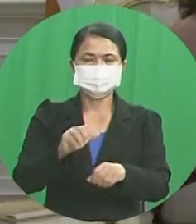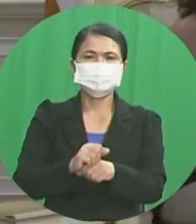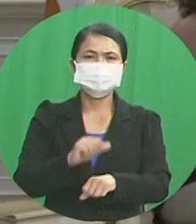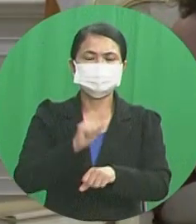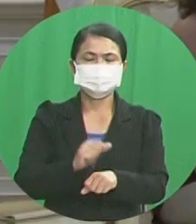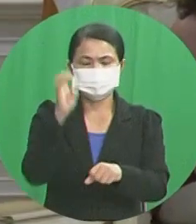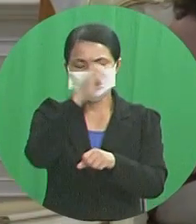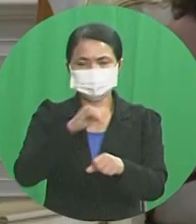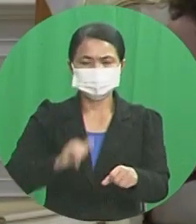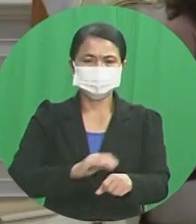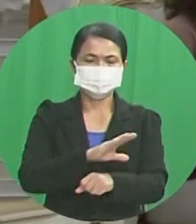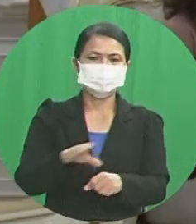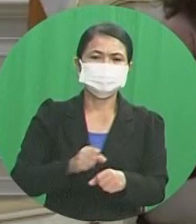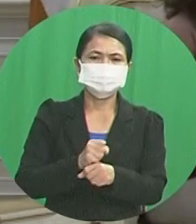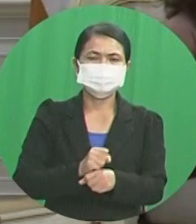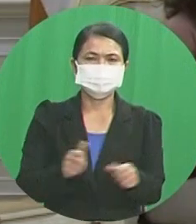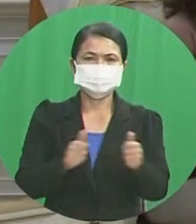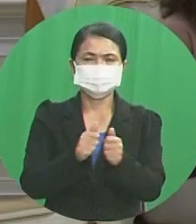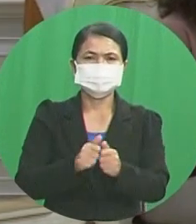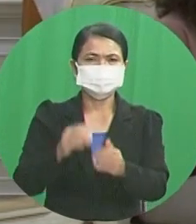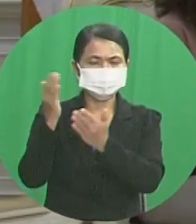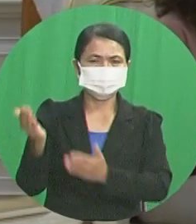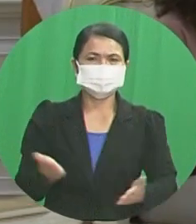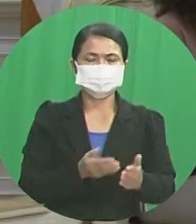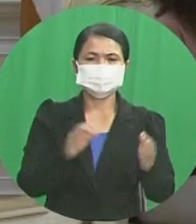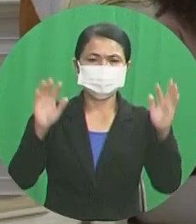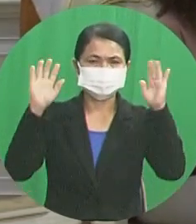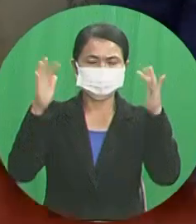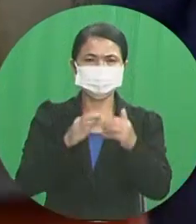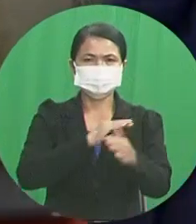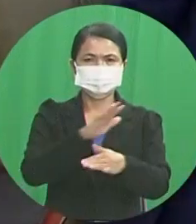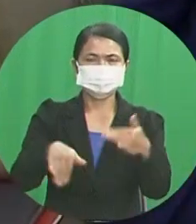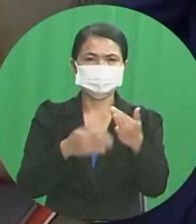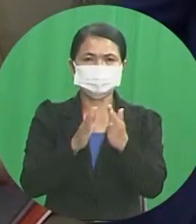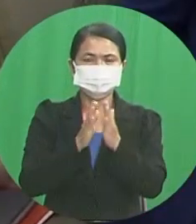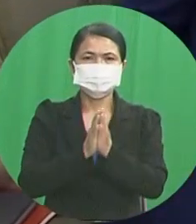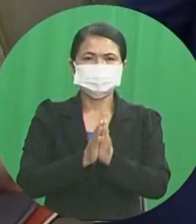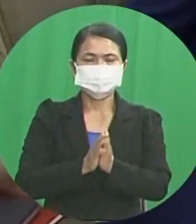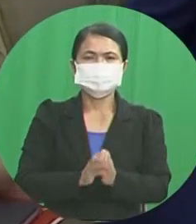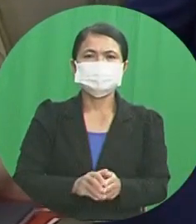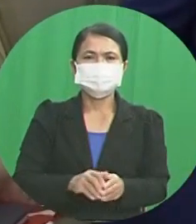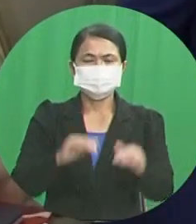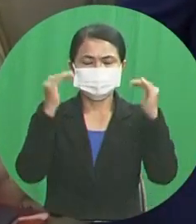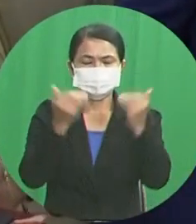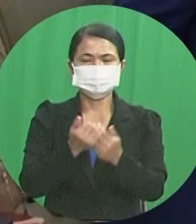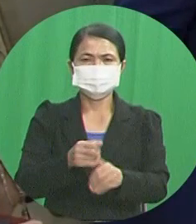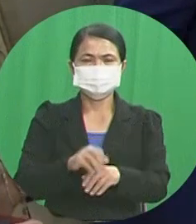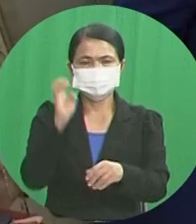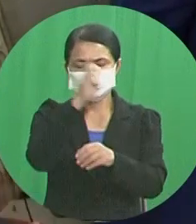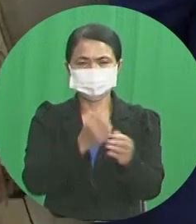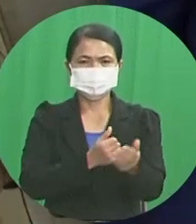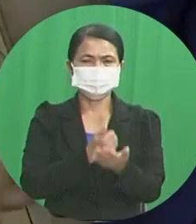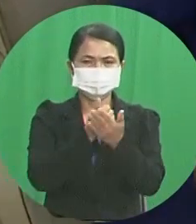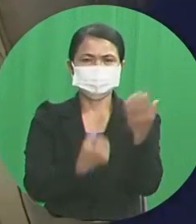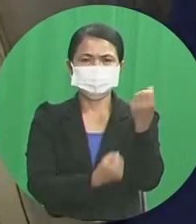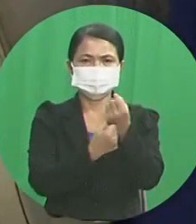កម្ពុជាជាមួយនឹងកិច្ចស្វាគមន៍យ៉ាងកក់ក្តៅនិងថ្លែងអំណរគុណចំពោះសហភាពអឺរ៉ុបដែលបានជួយគាំទ្រ